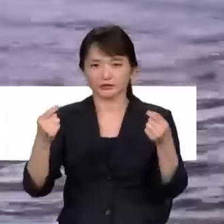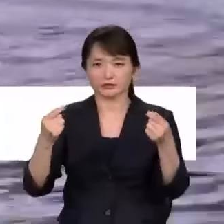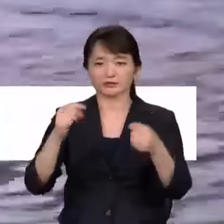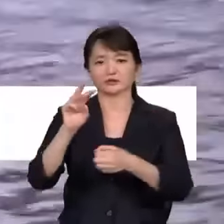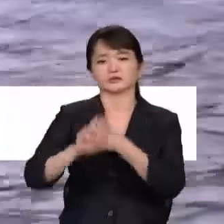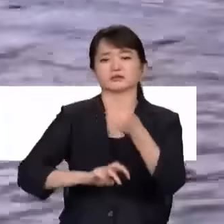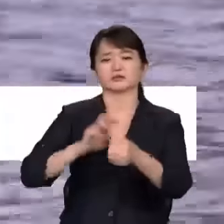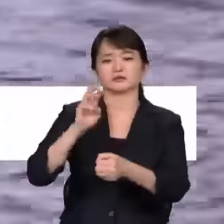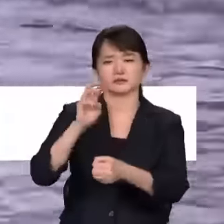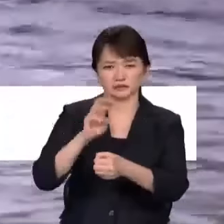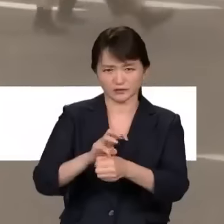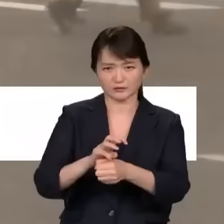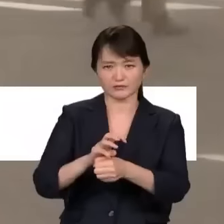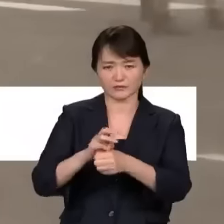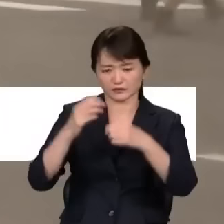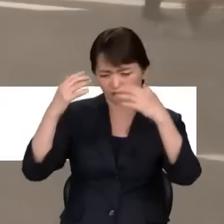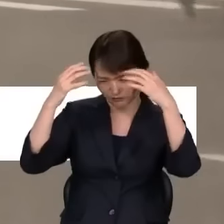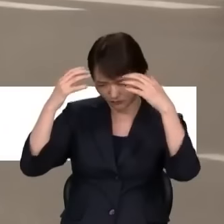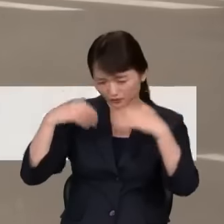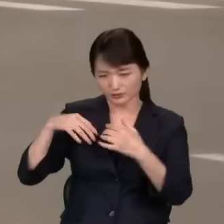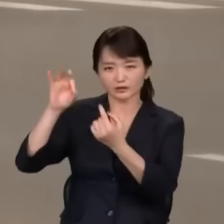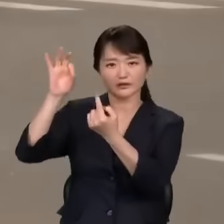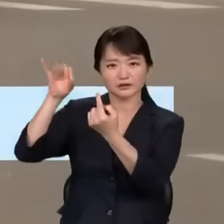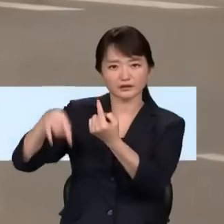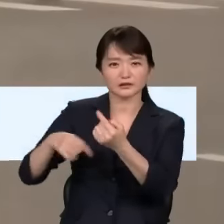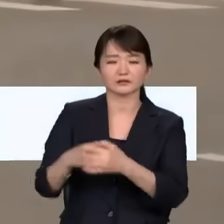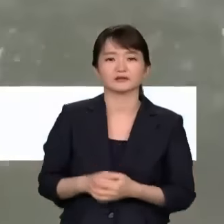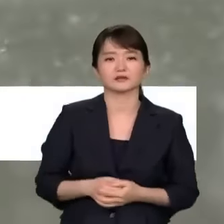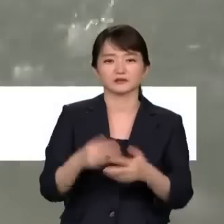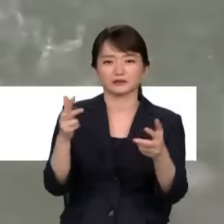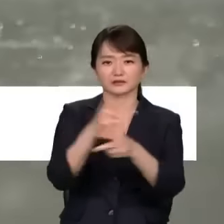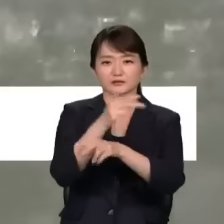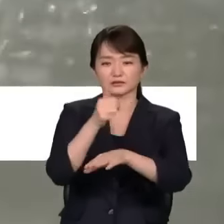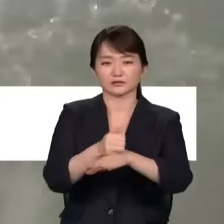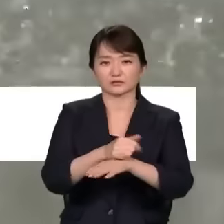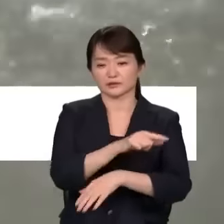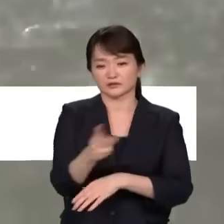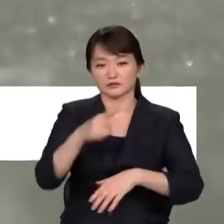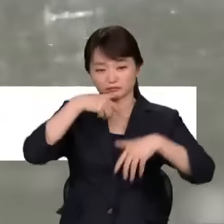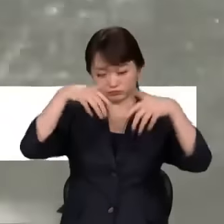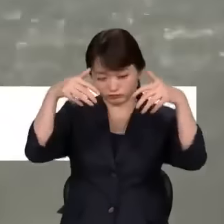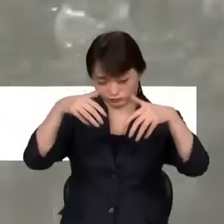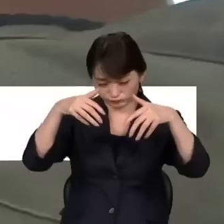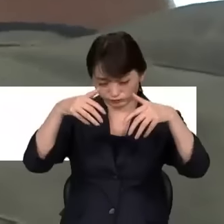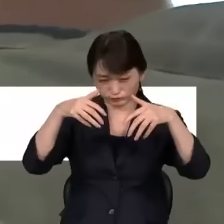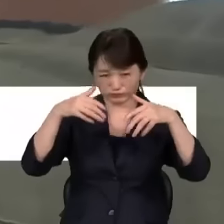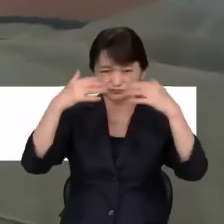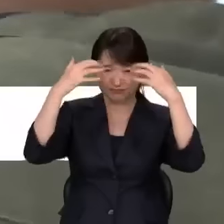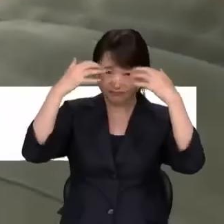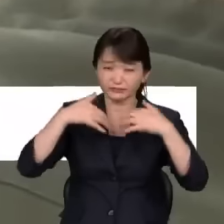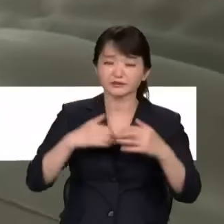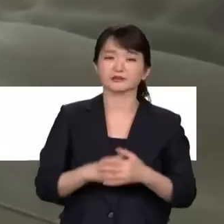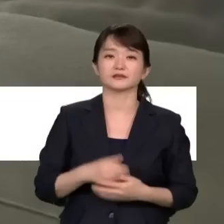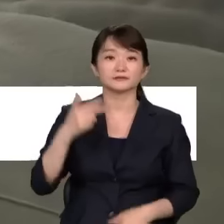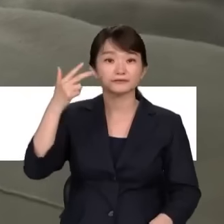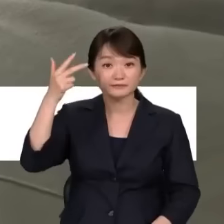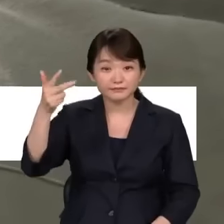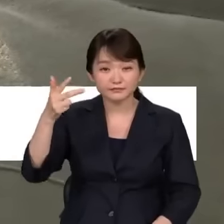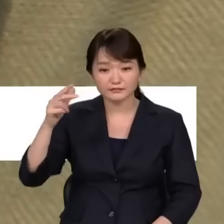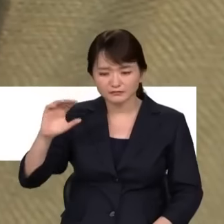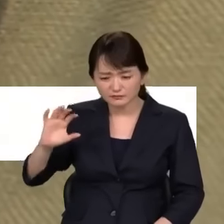새 1위가 됐습니다. 주말에 전국에 소나기가 오겠지만 찜통 더위는 이어집니다. 다음 주엔 제10호 태풍